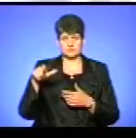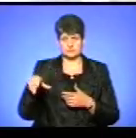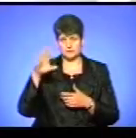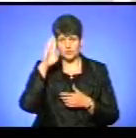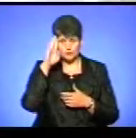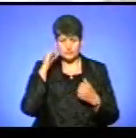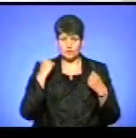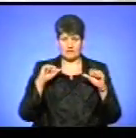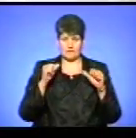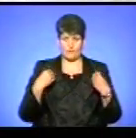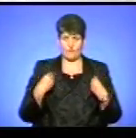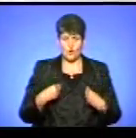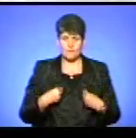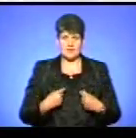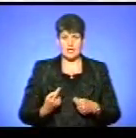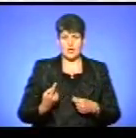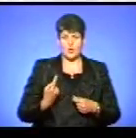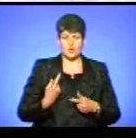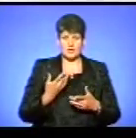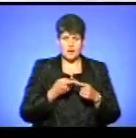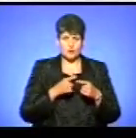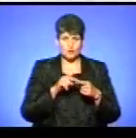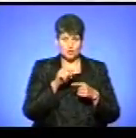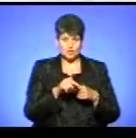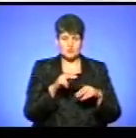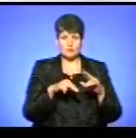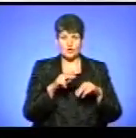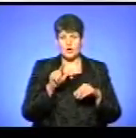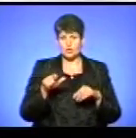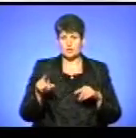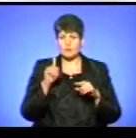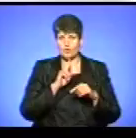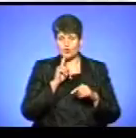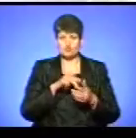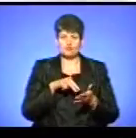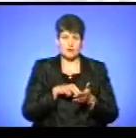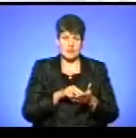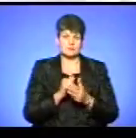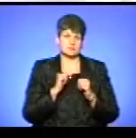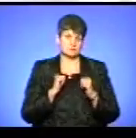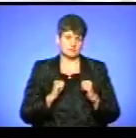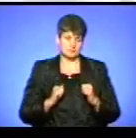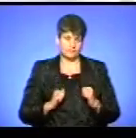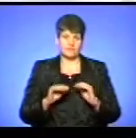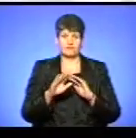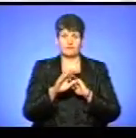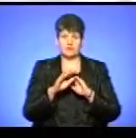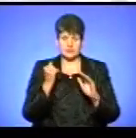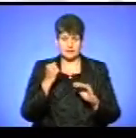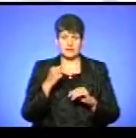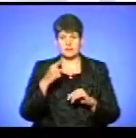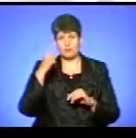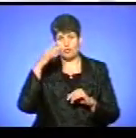спортивній формі. Вони охороняють забудову, а люди поки що стоять мирно, викликали поліцію. Поліція